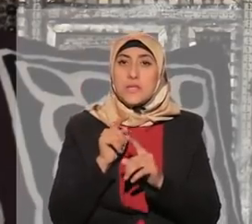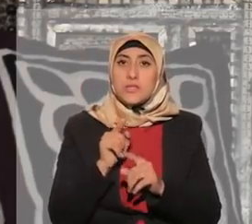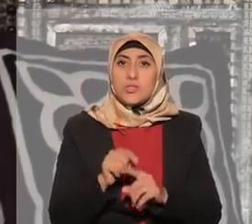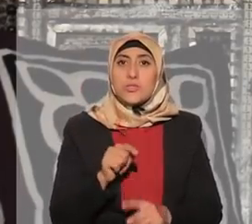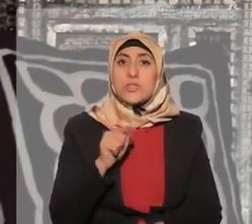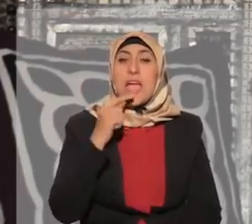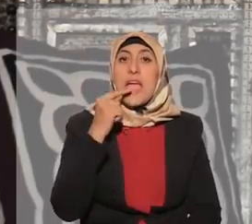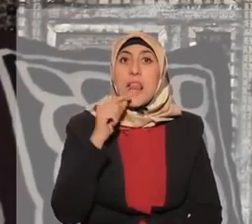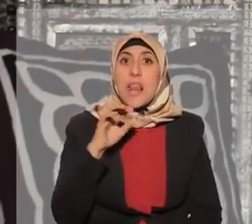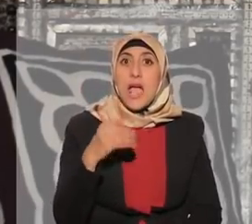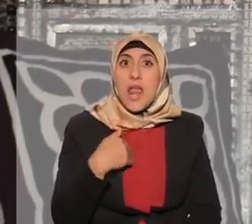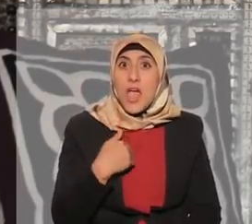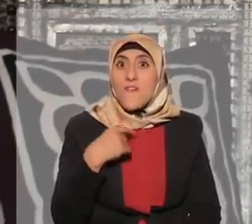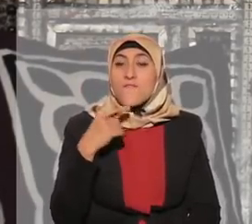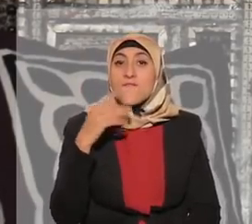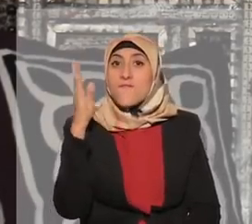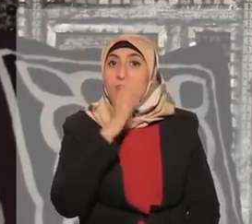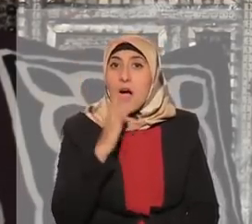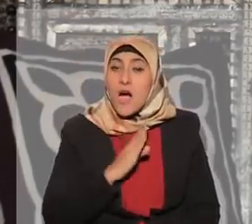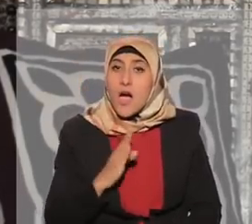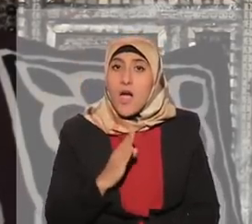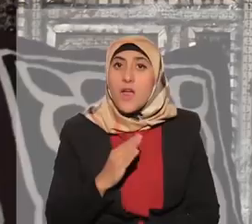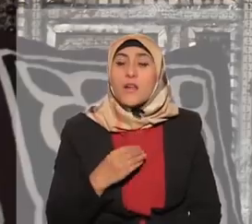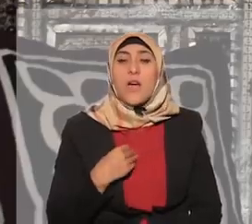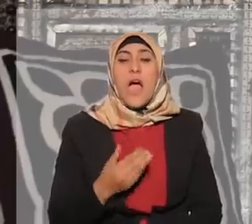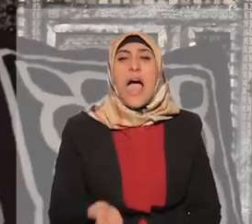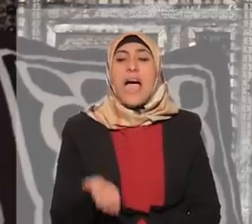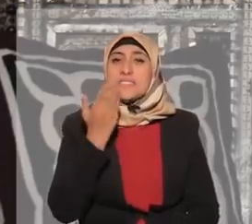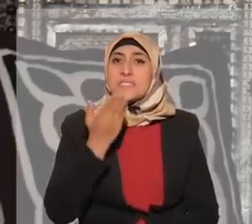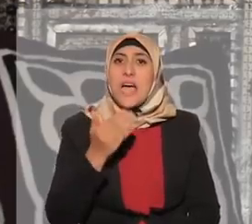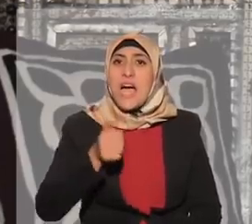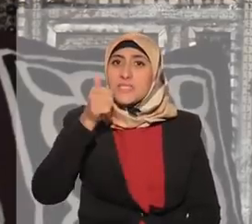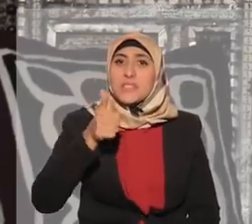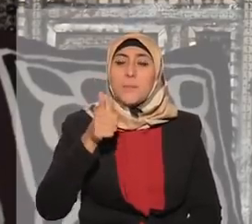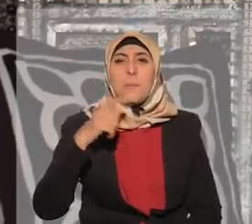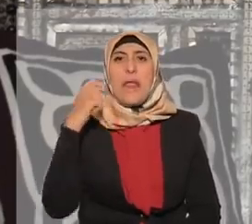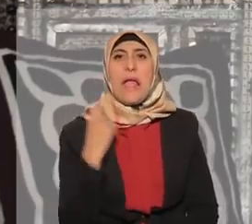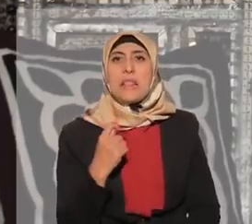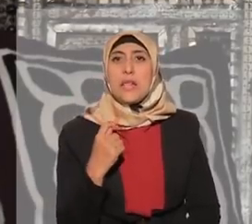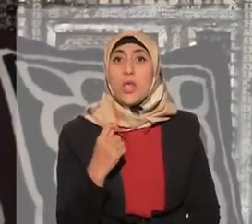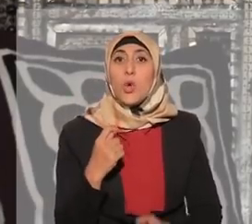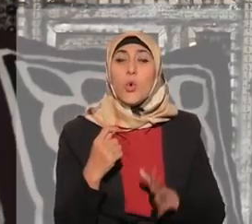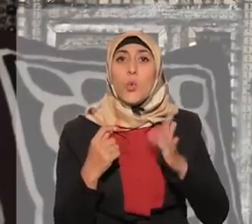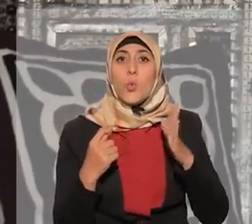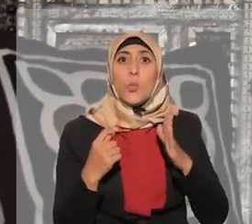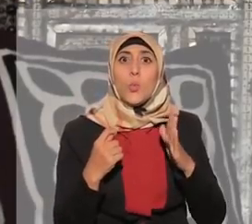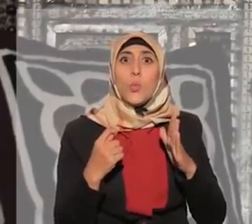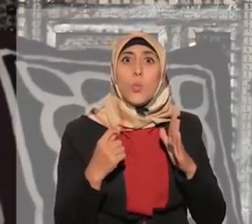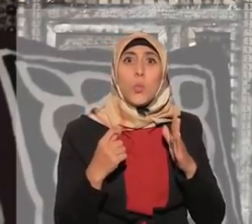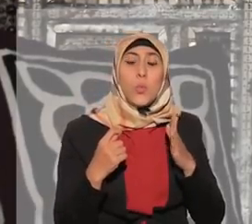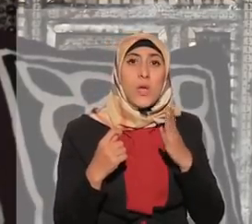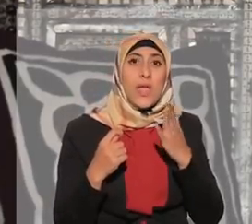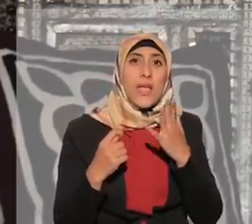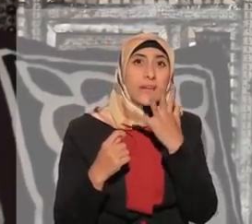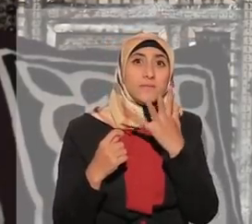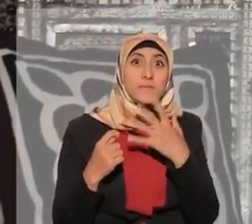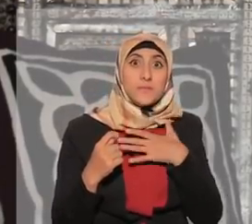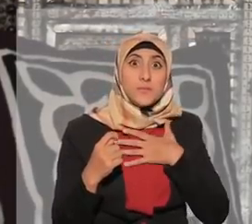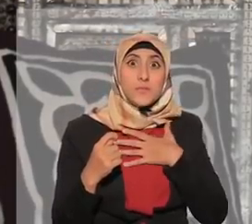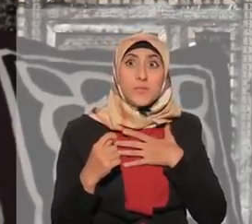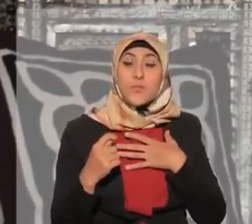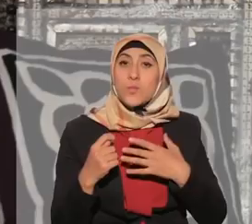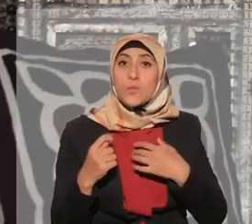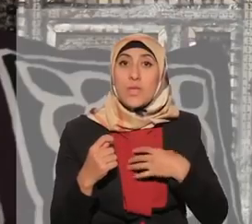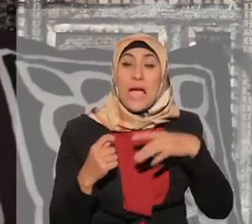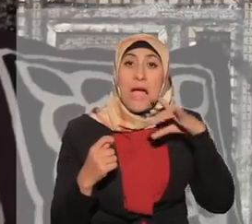ذر: الفقر أحب إلي من ماذا؟ من الغنى، والسقم أحب إلي من ماذا؟ من العافية.